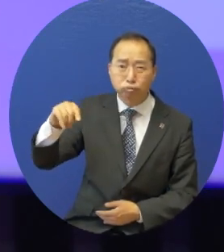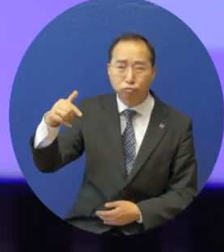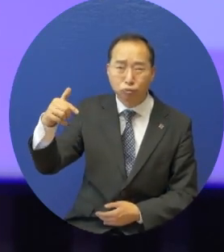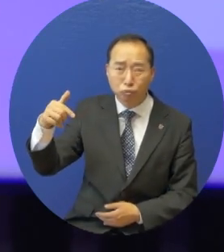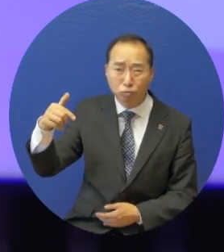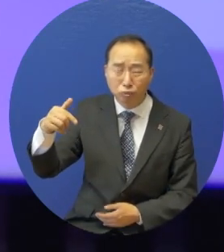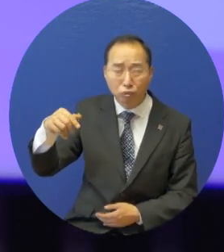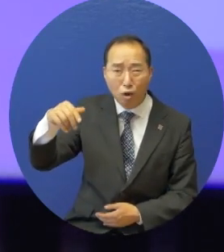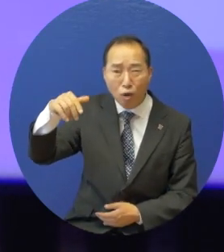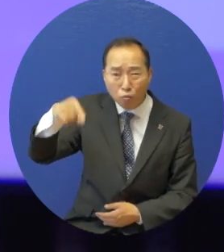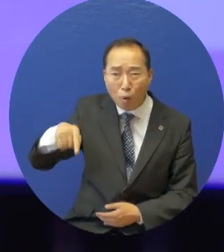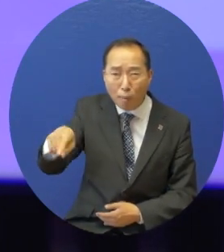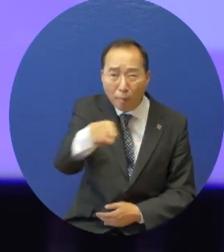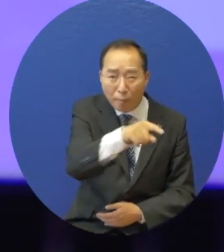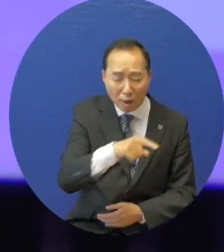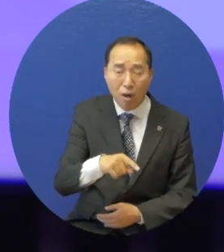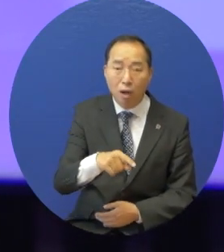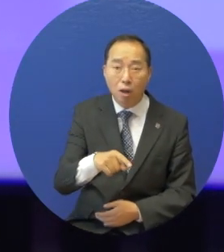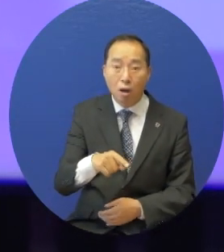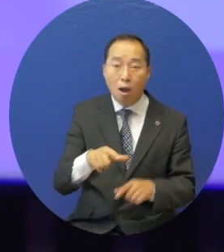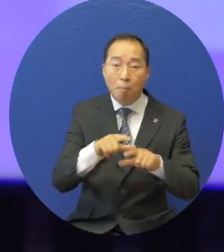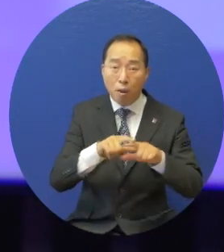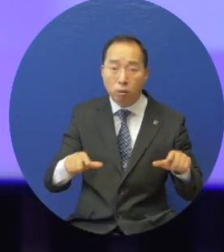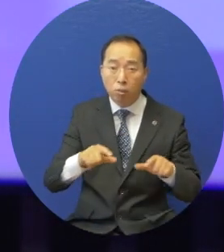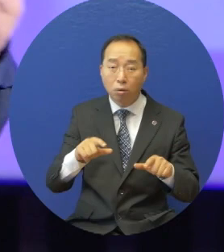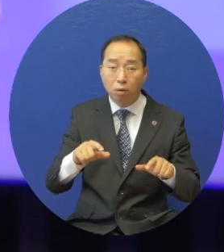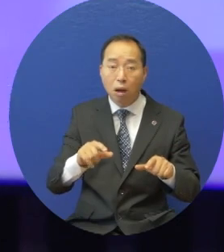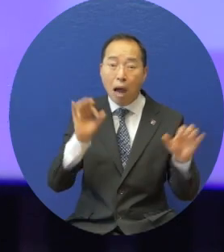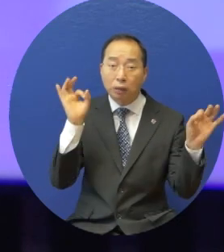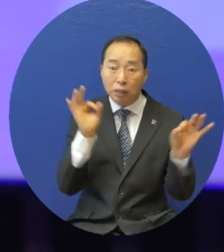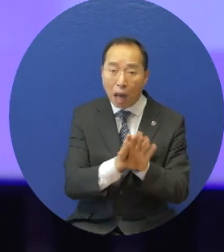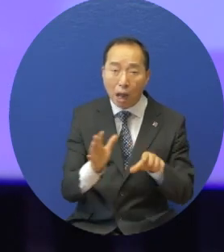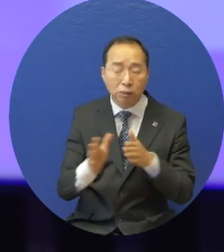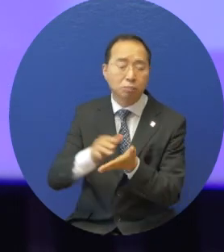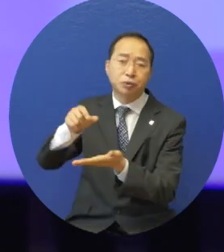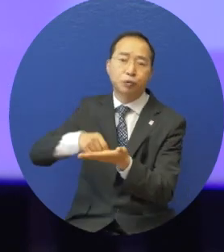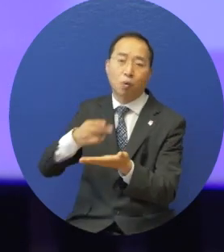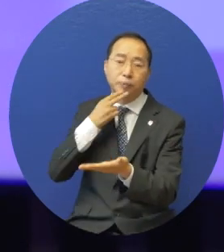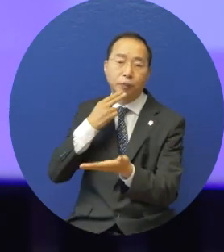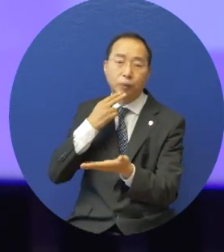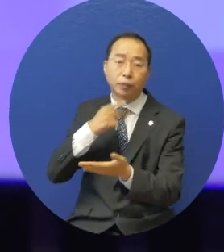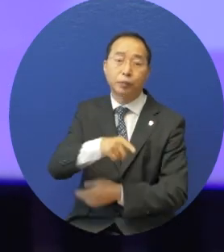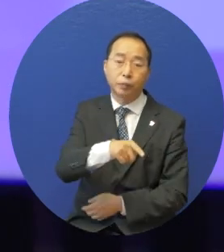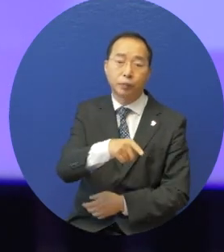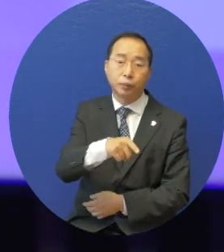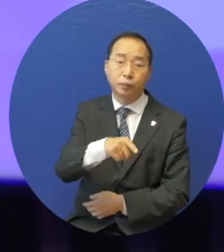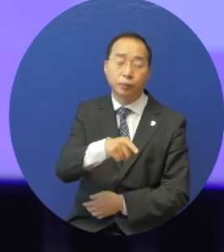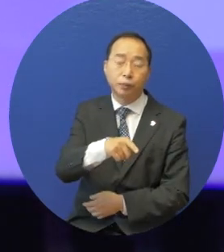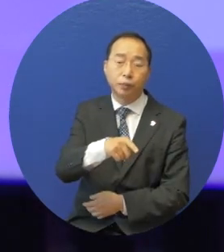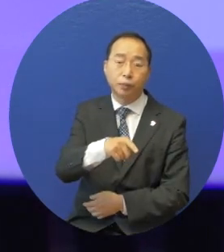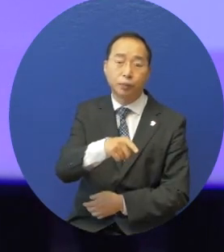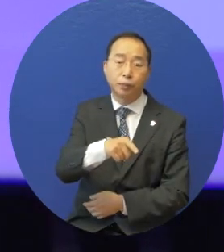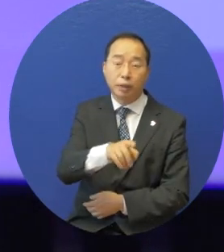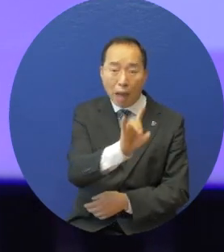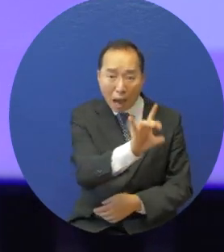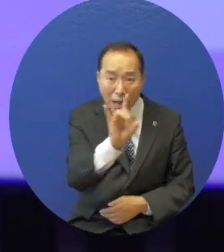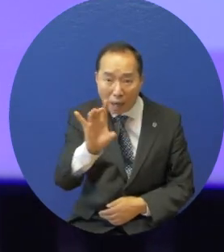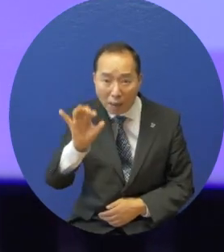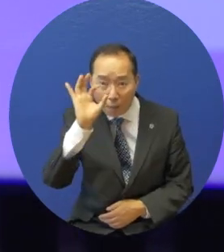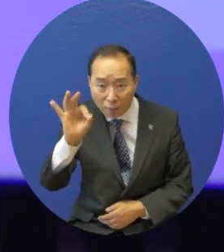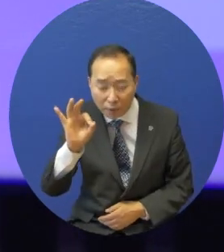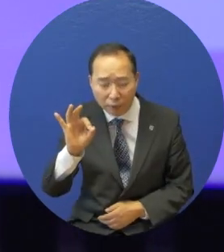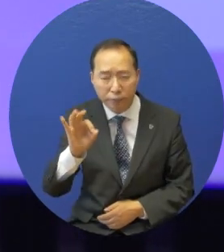마찬가지고요. 평범하게 사라졌다면 지식인들이 기록을 안 했겠죠. 평범하게 지나가는 것들을 누가 기록하겠습니까? 특히 조선시대 때.